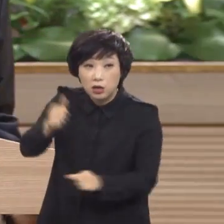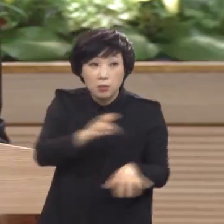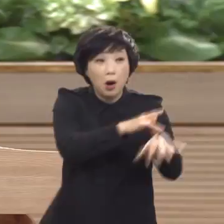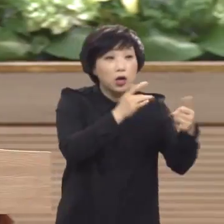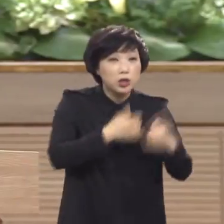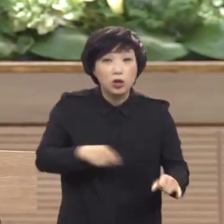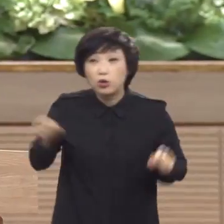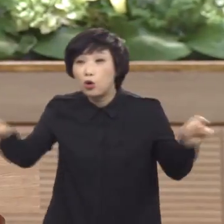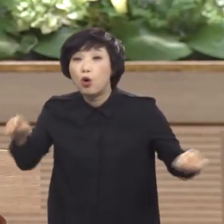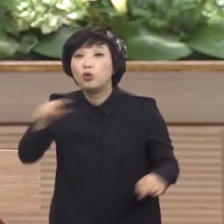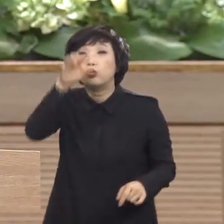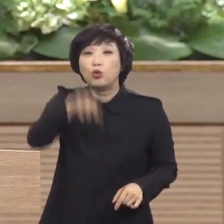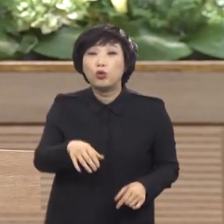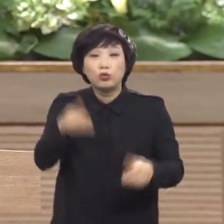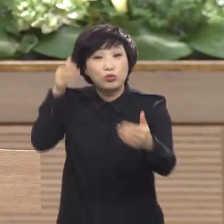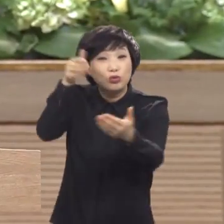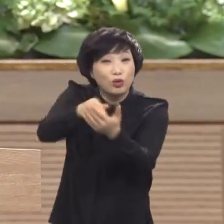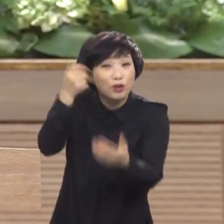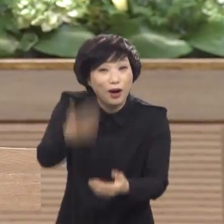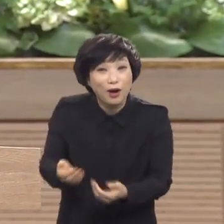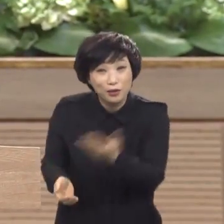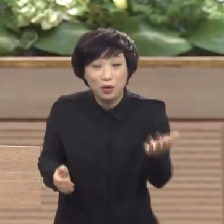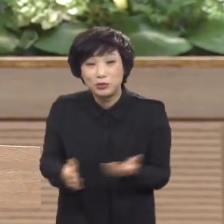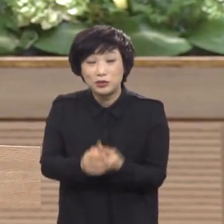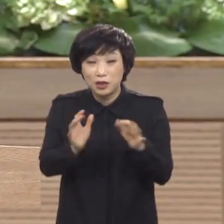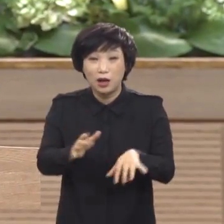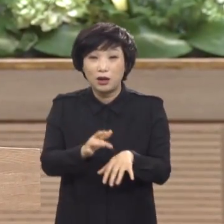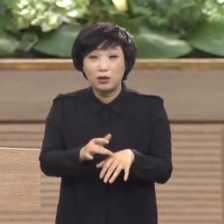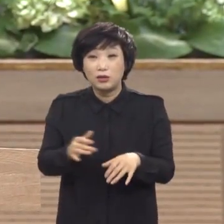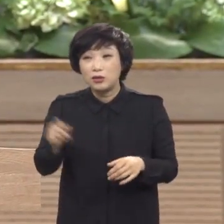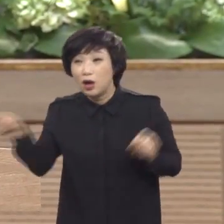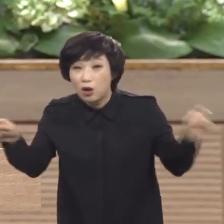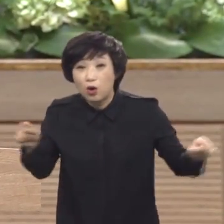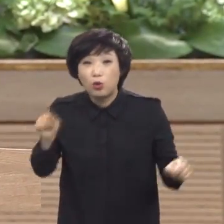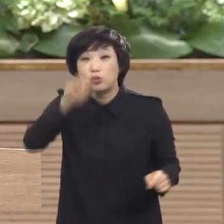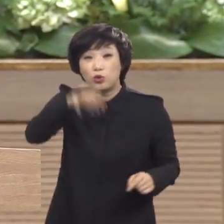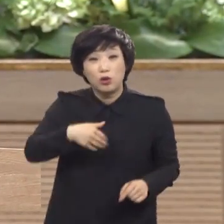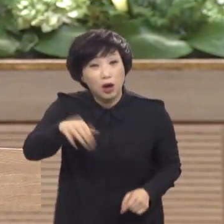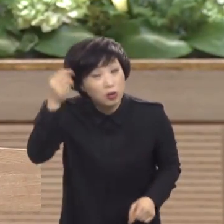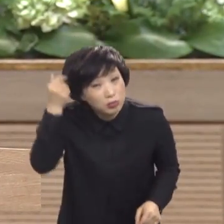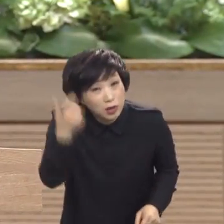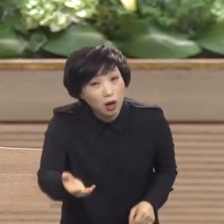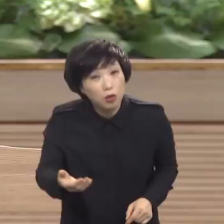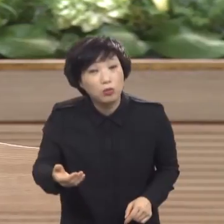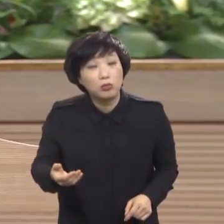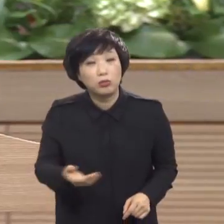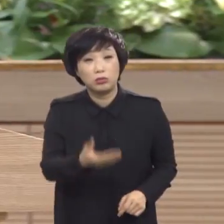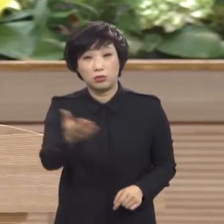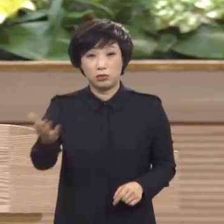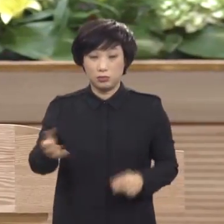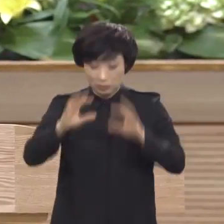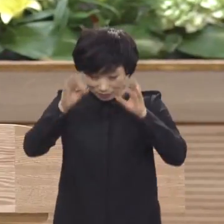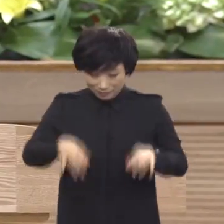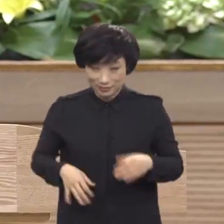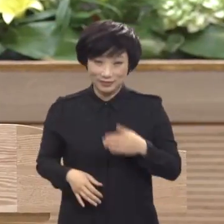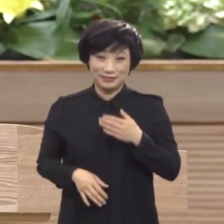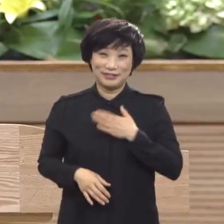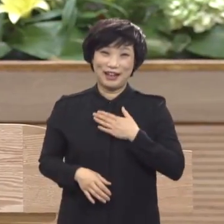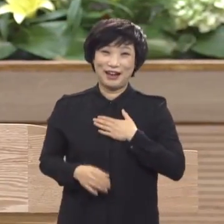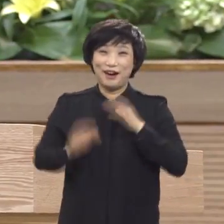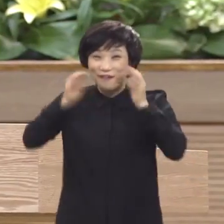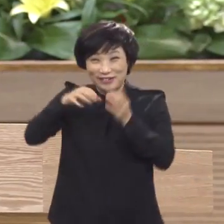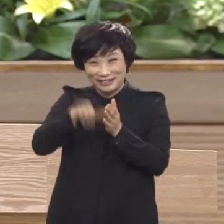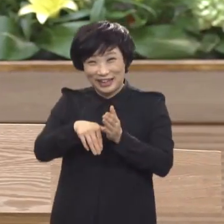집에가 있겠습니까? 누구 자식으로 누구네 집에가 있겠나 생각 한번 해봐. 응? 우리가 어렸을 때